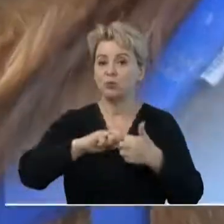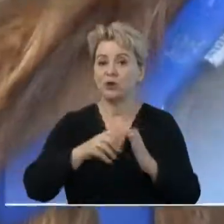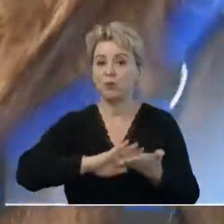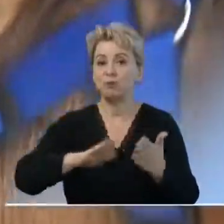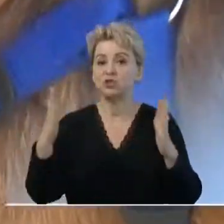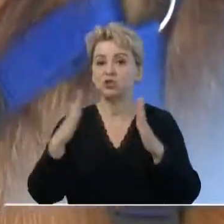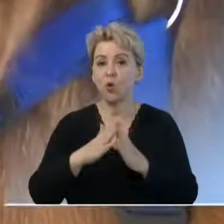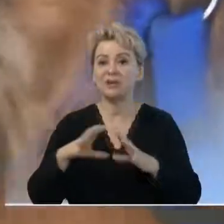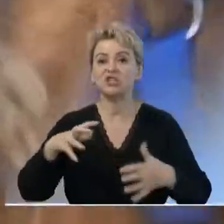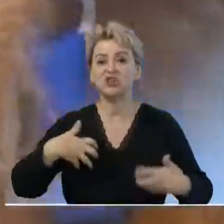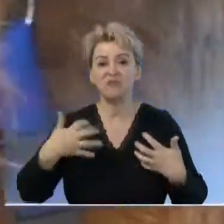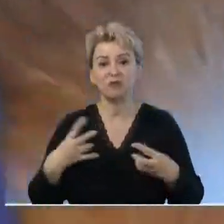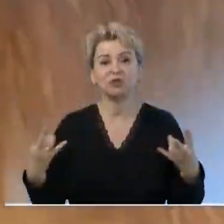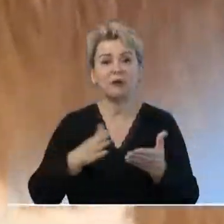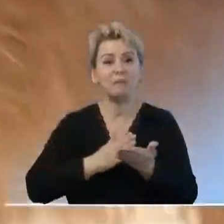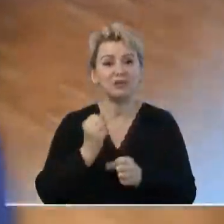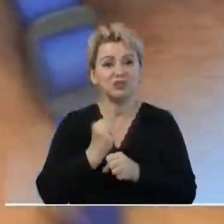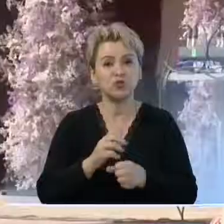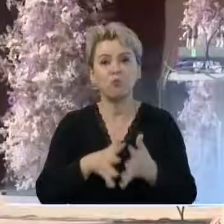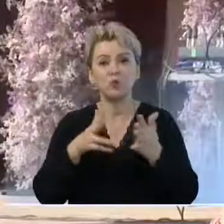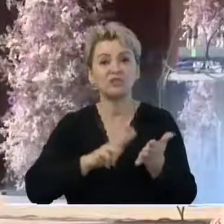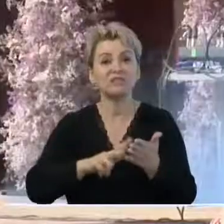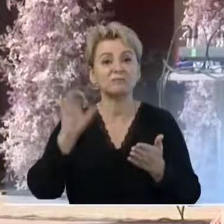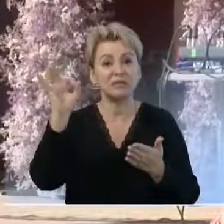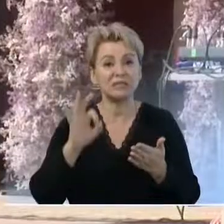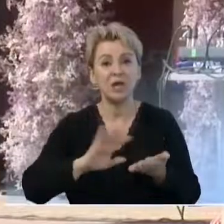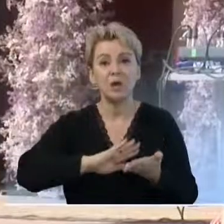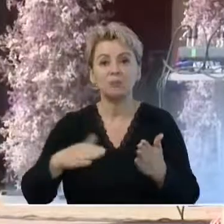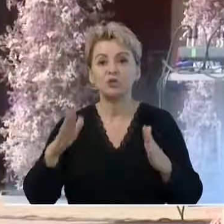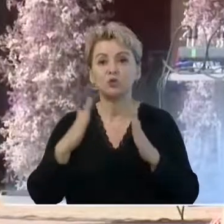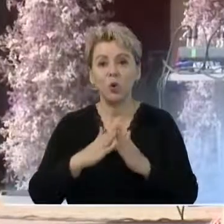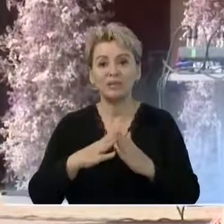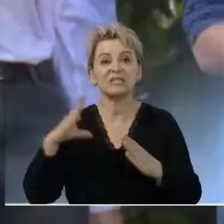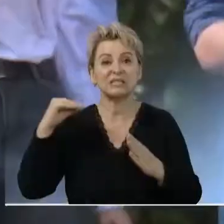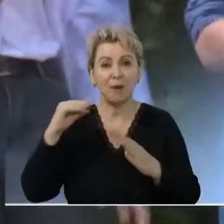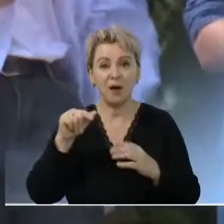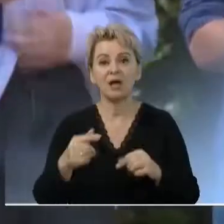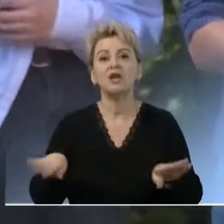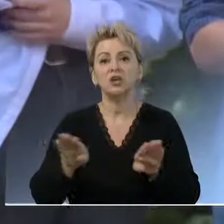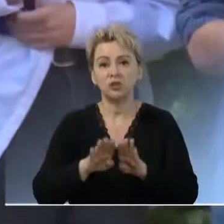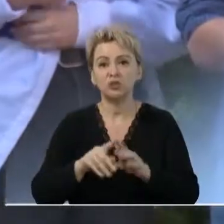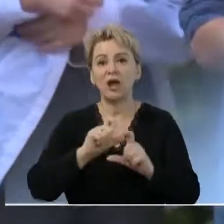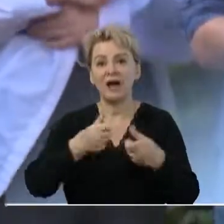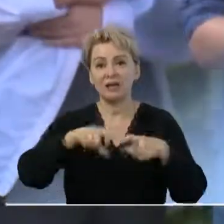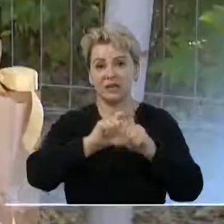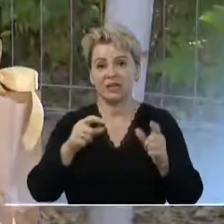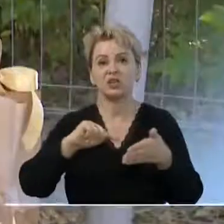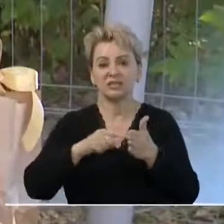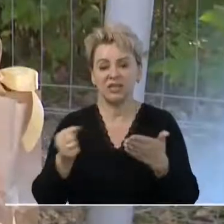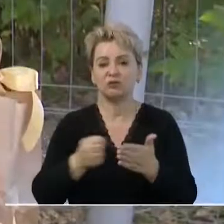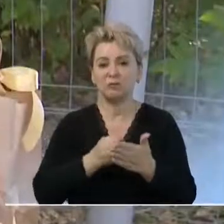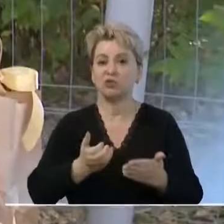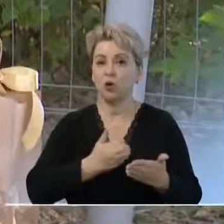бездомных животных, необходимо стерилизовать больше 80% беспризорных собак. И собачий патруль намерен этой цели